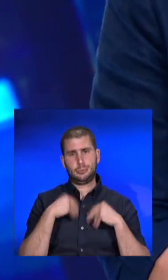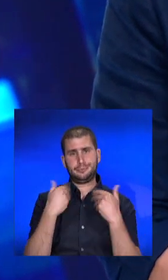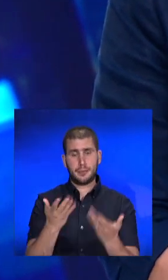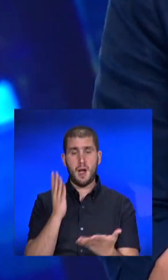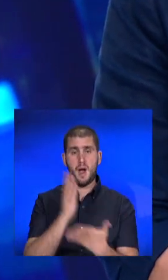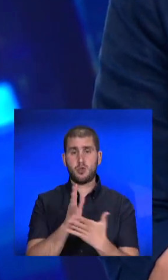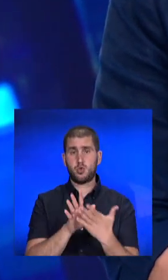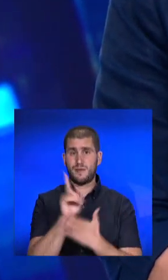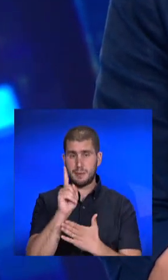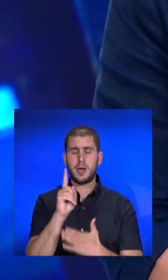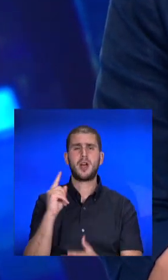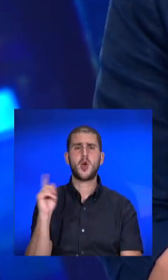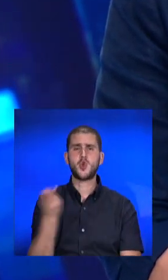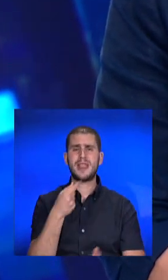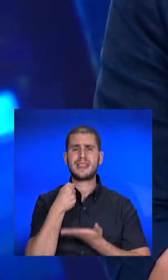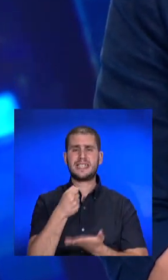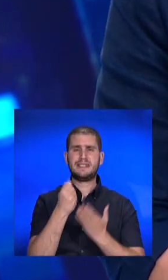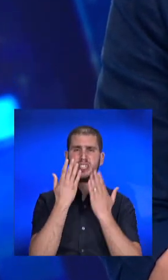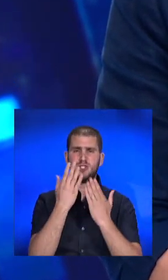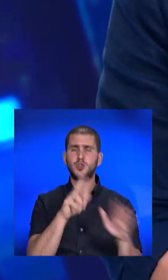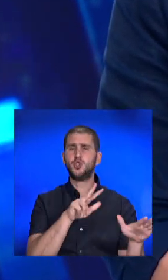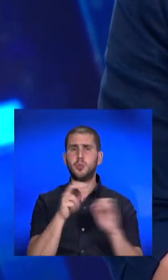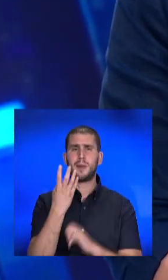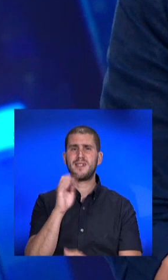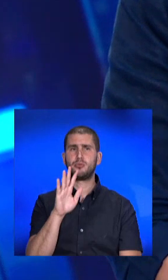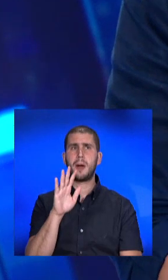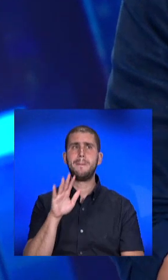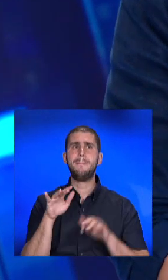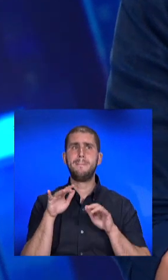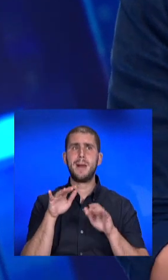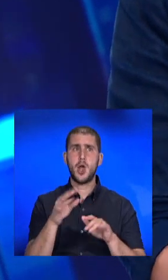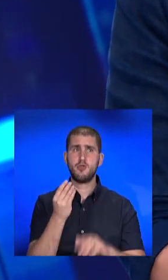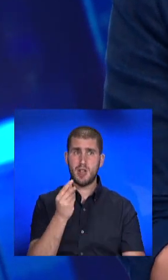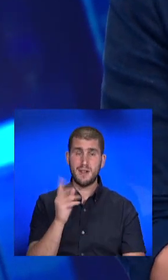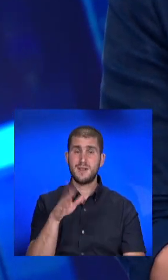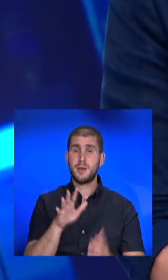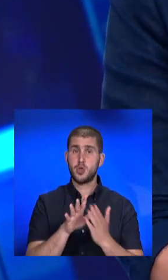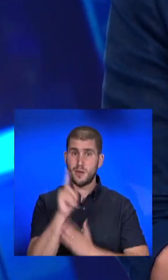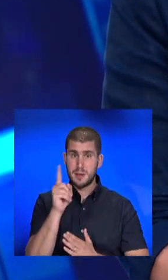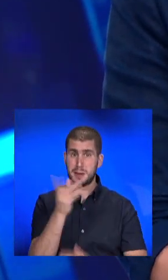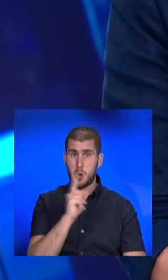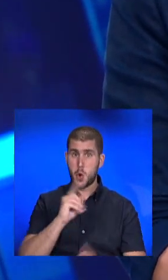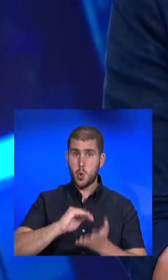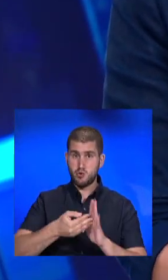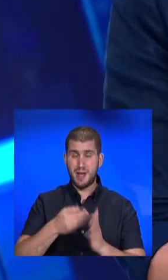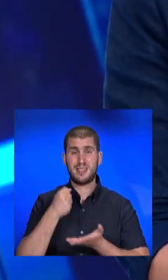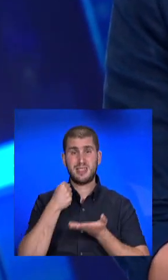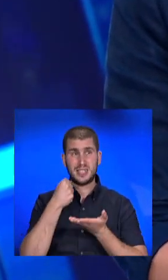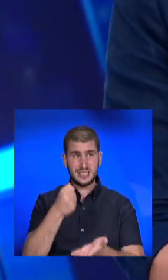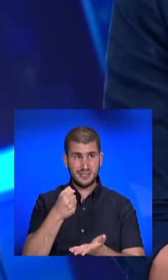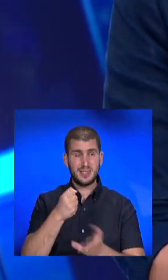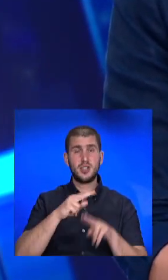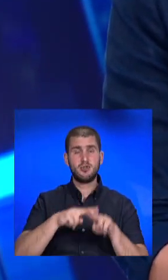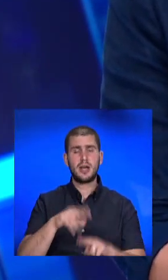נובמבר ינוצל כל תקציב הישיבות, 845,000 שקלים, ומנובמבר, בהנחה שלא יאושר תקציב מדינה, יישאר